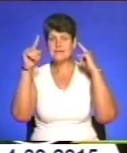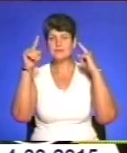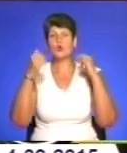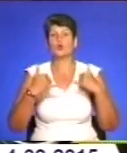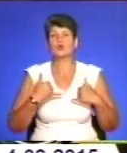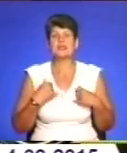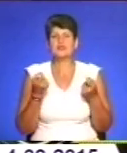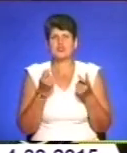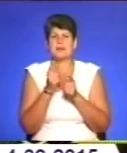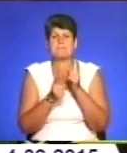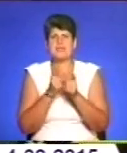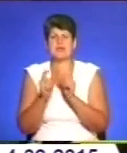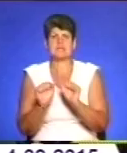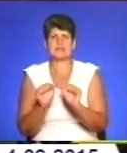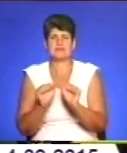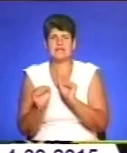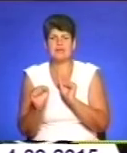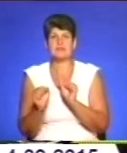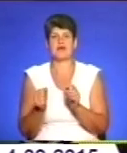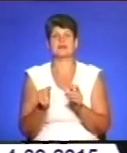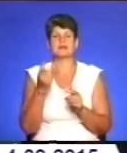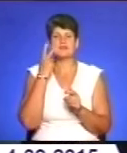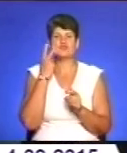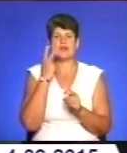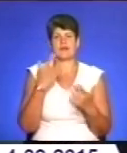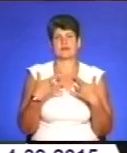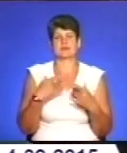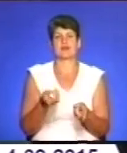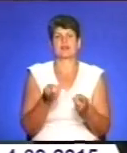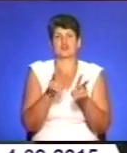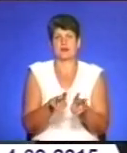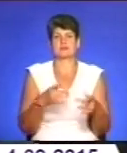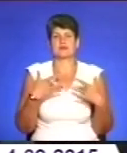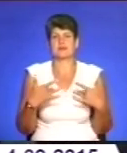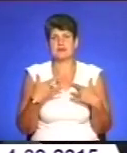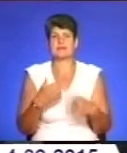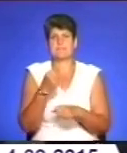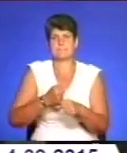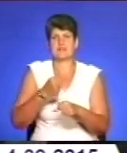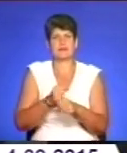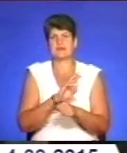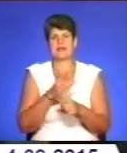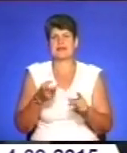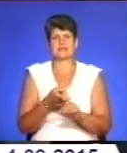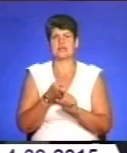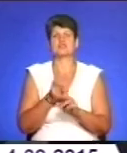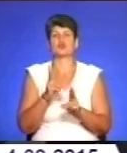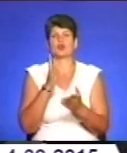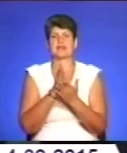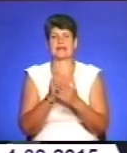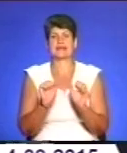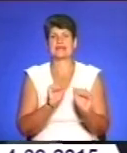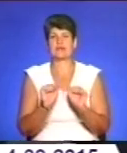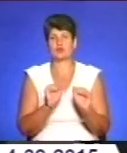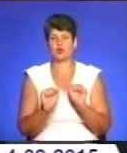трошечки міняються керівники, але завжди артисти лишаються артистами і працюють, незалежно від того, хто є керівником. Ну, в